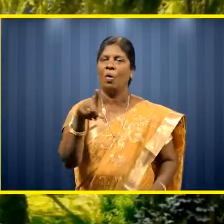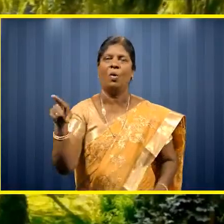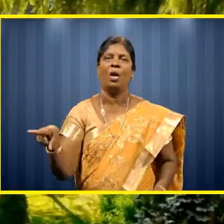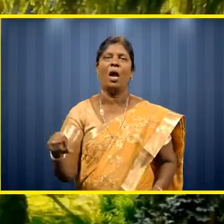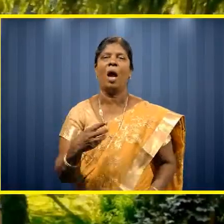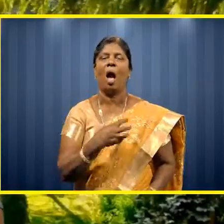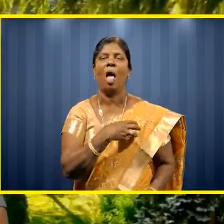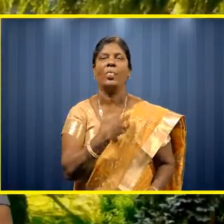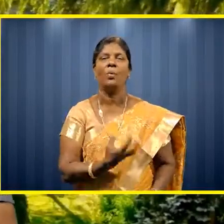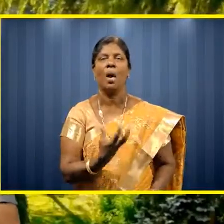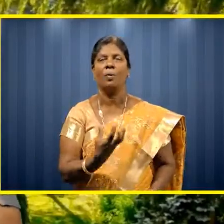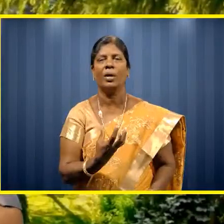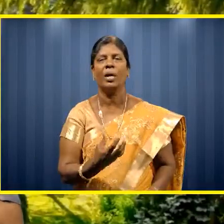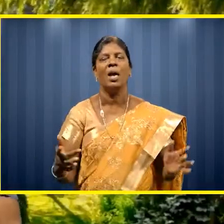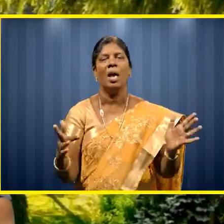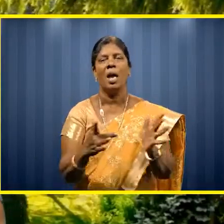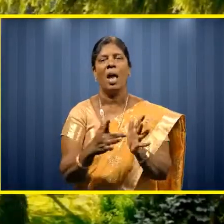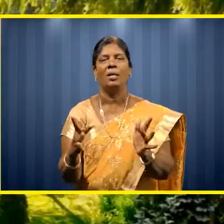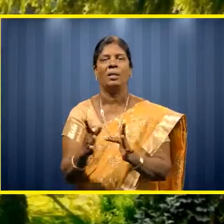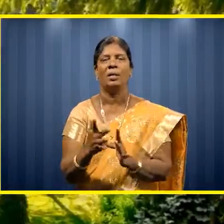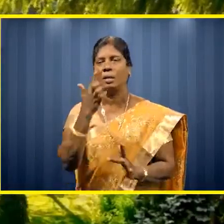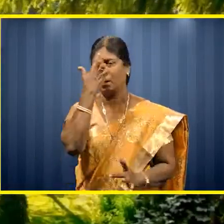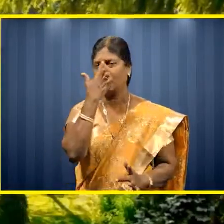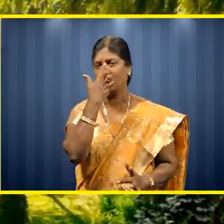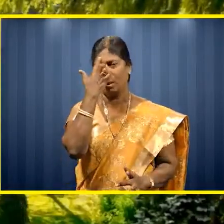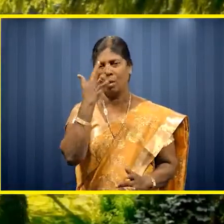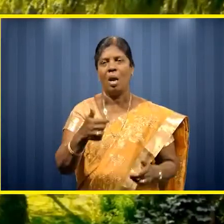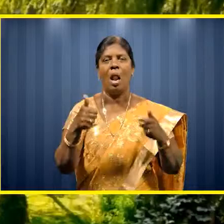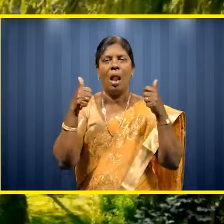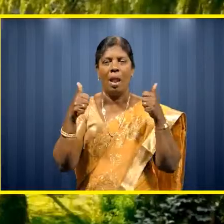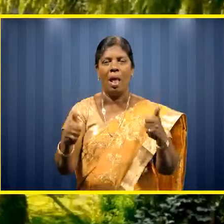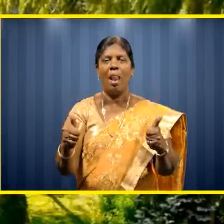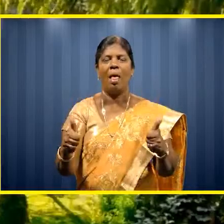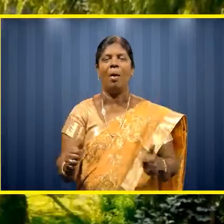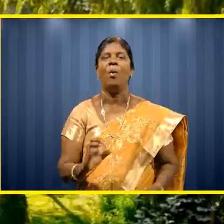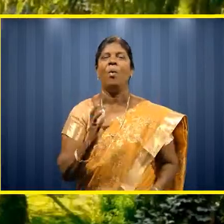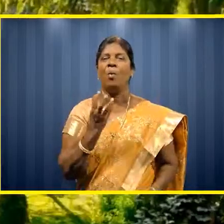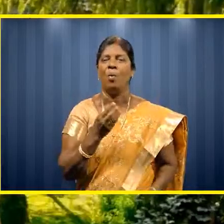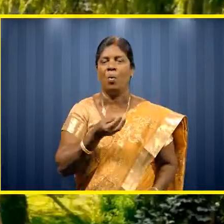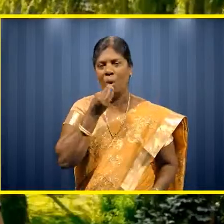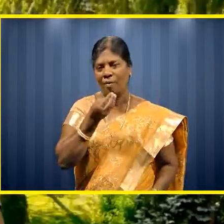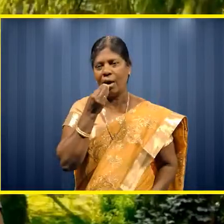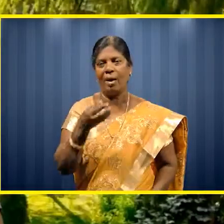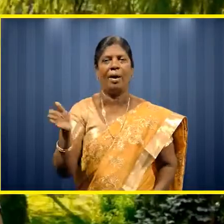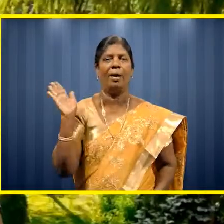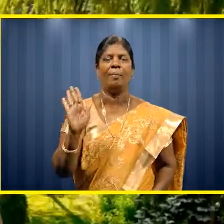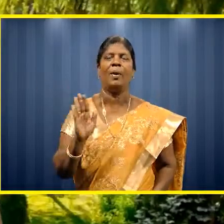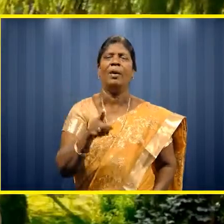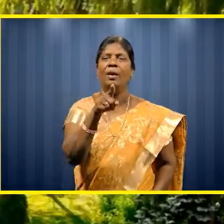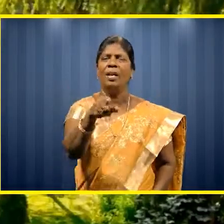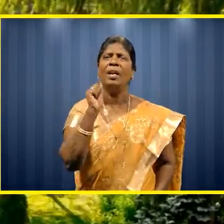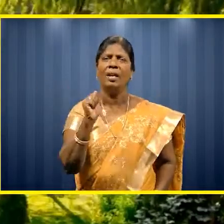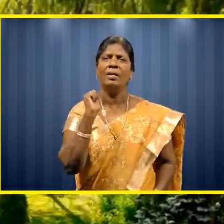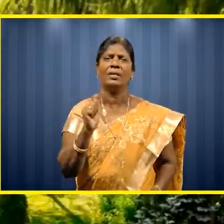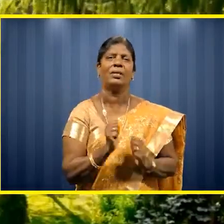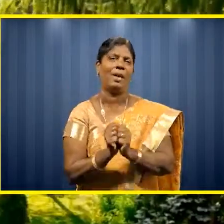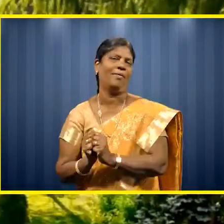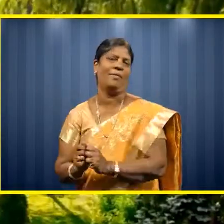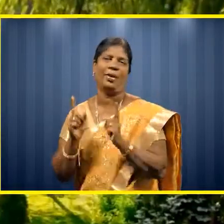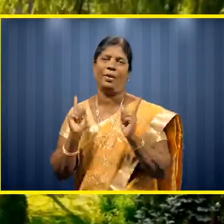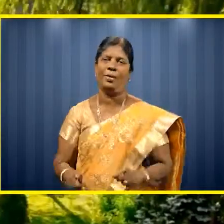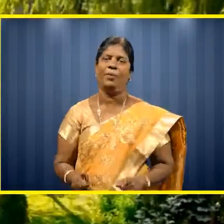உங்களுடைய ஆத்மாவுக்கு இயேசு கிறிஸ்து நல்ல உணவாக இருப்பார். அப்படியானால் நீங்கள் என்ன செய்ய